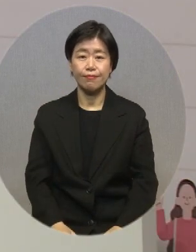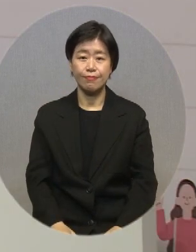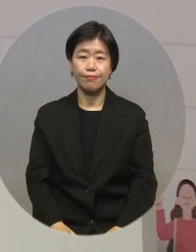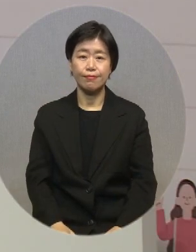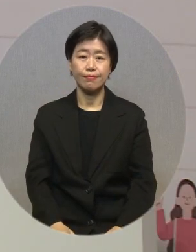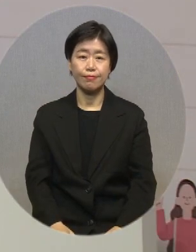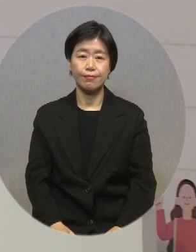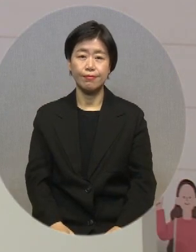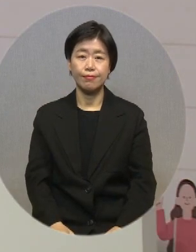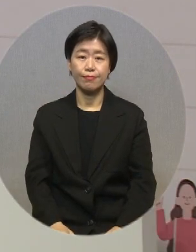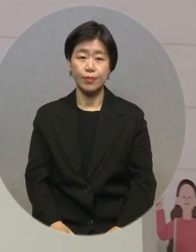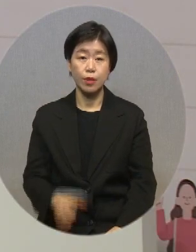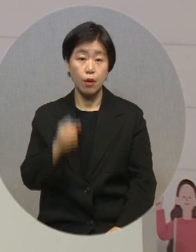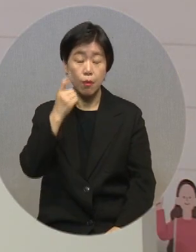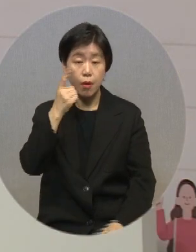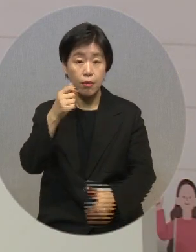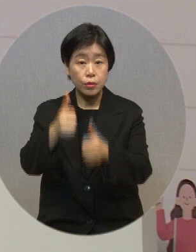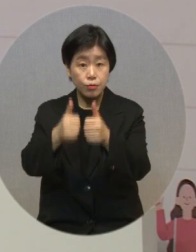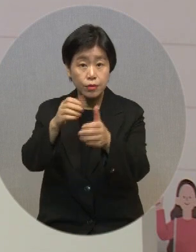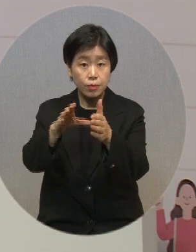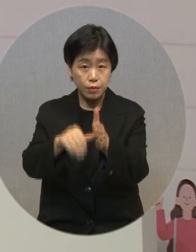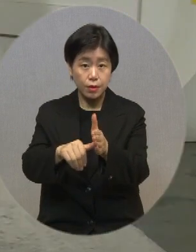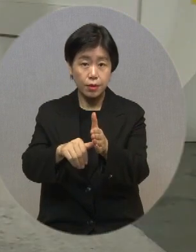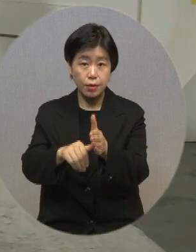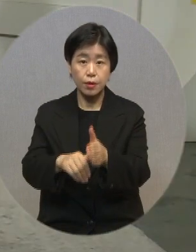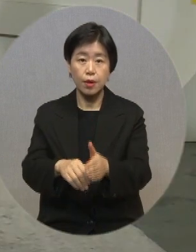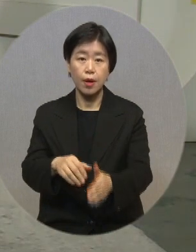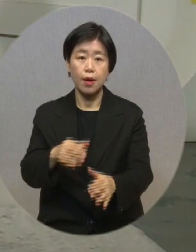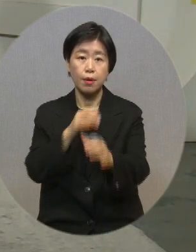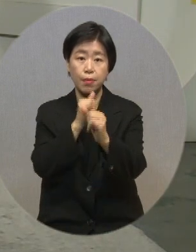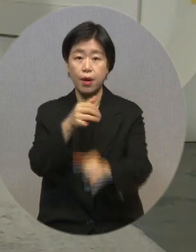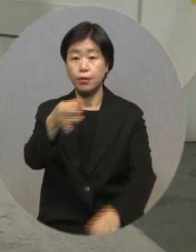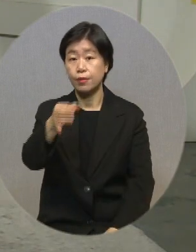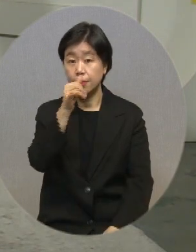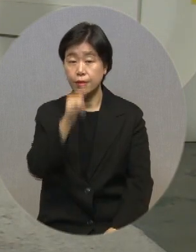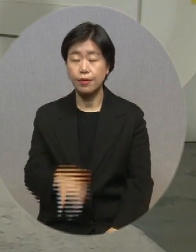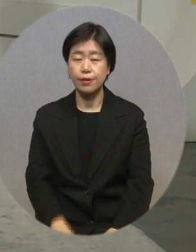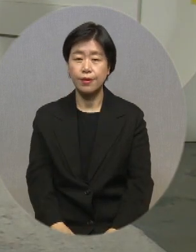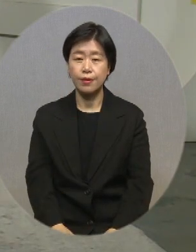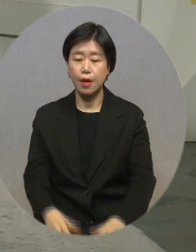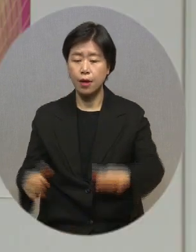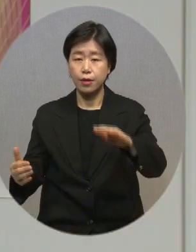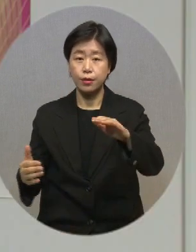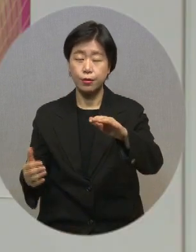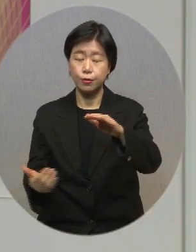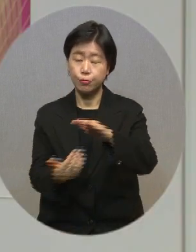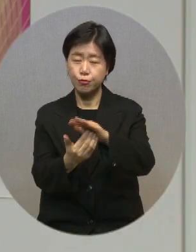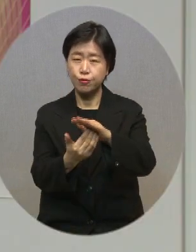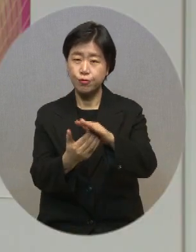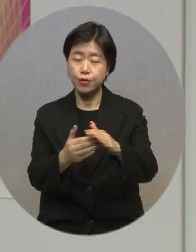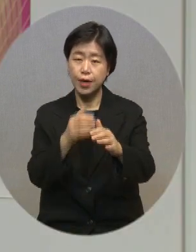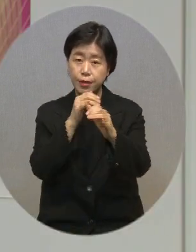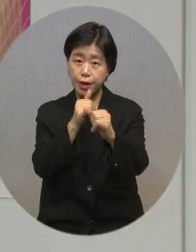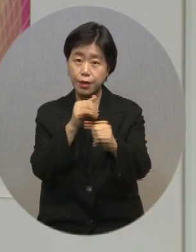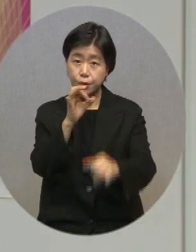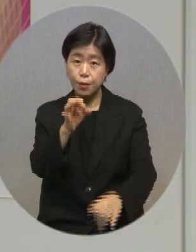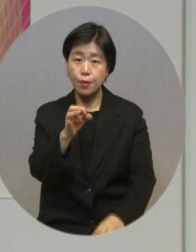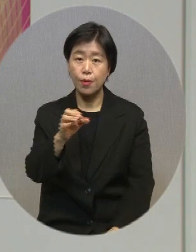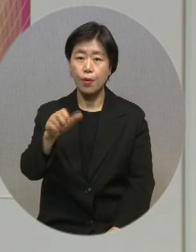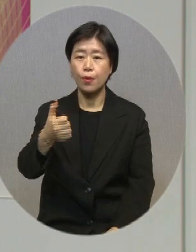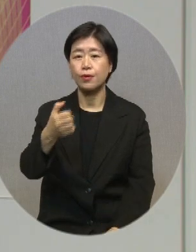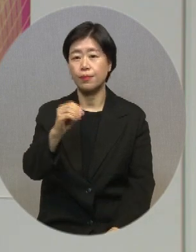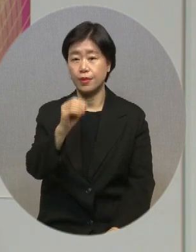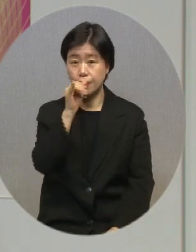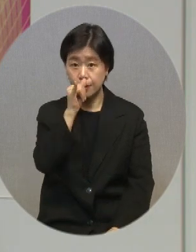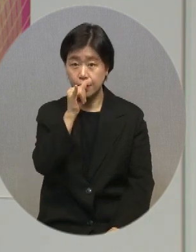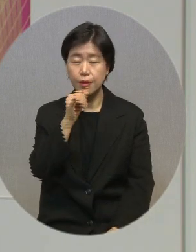월간 결선에서는 상금을 드립니다. 네, 월간 결선 최우수상 한 분께는 50만 원을 그리고 우수상